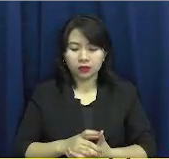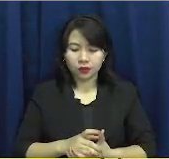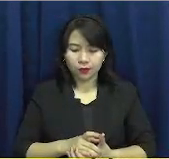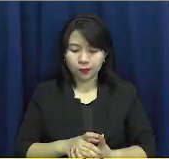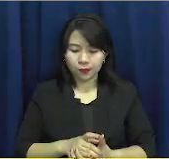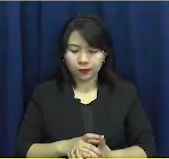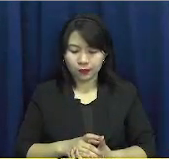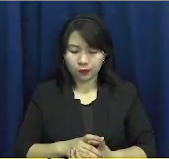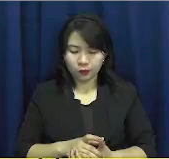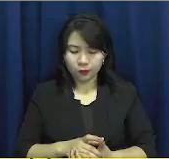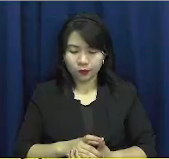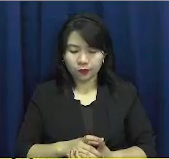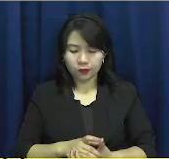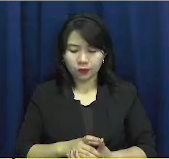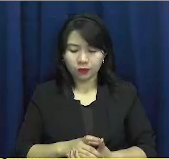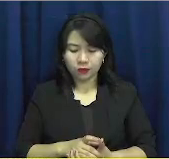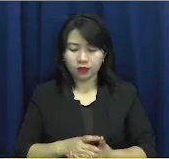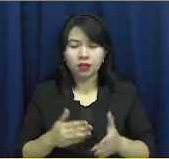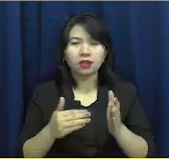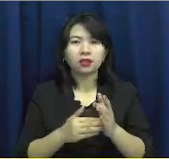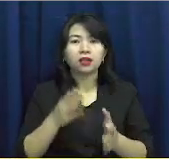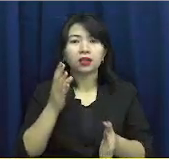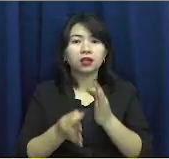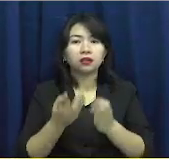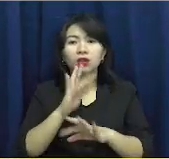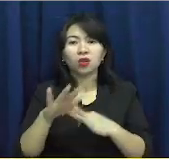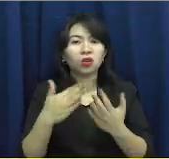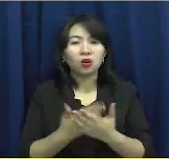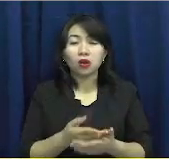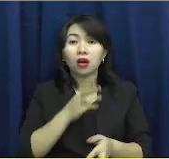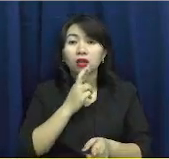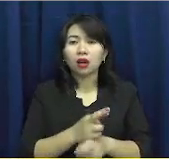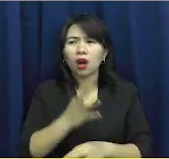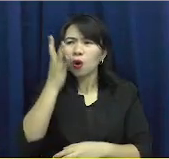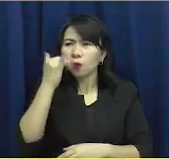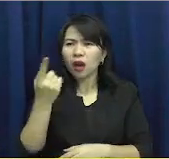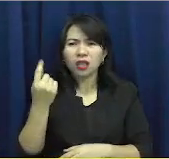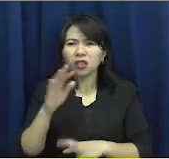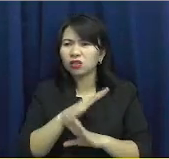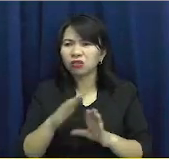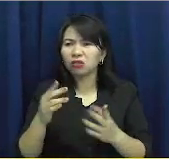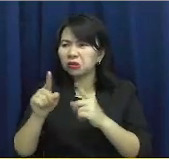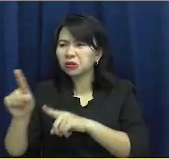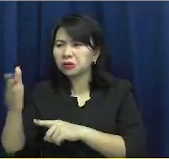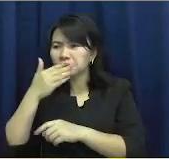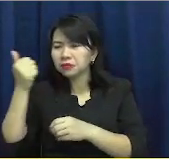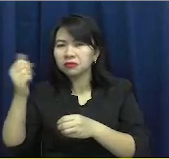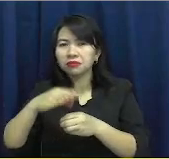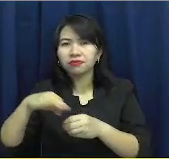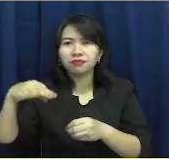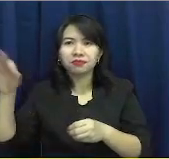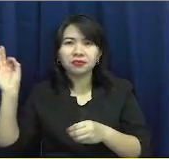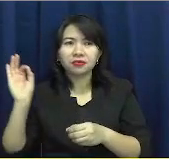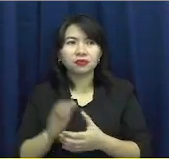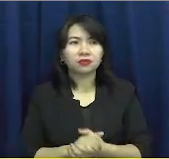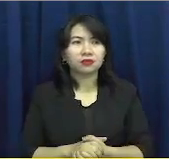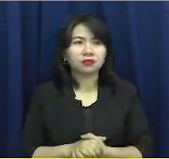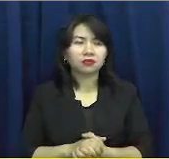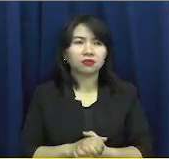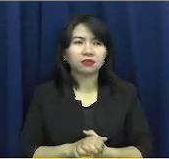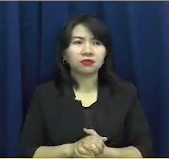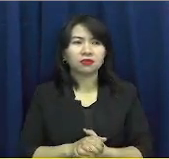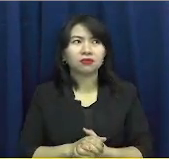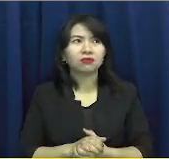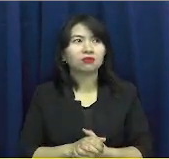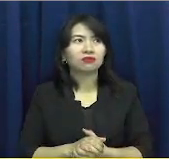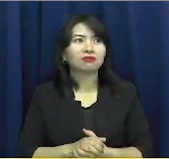tinuturo. You see? Kung talagang tama sila, ba't di sila mag-soul winning? Eh, nasusumbuhan sa area, hindi nga nakakapag-soul winning, nakakalungkot